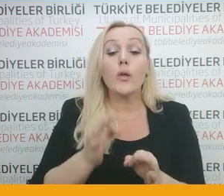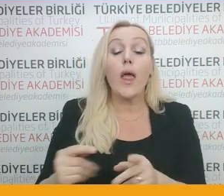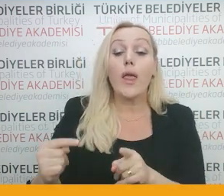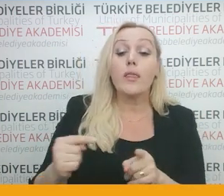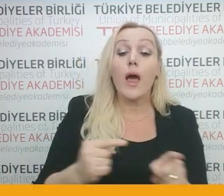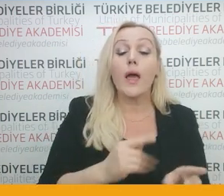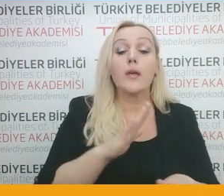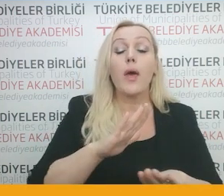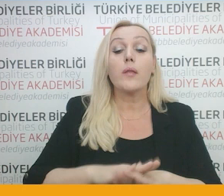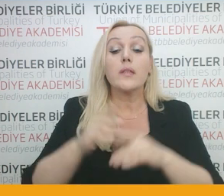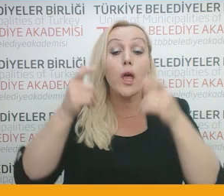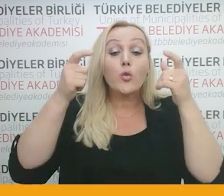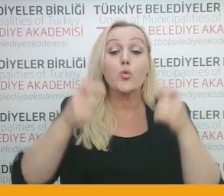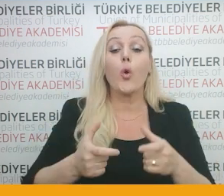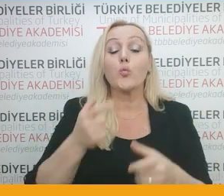gözetiminden sorumludur diyor.